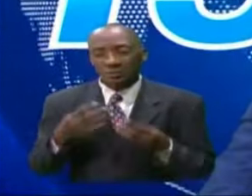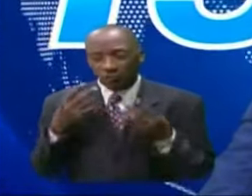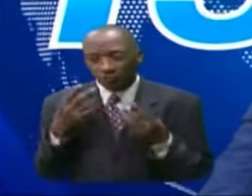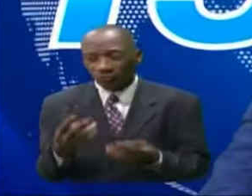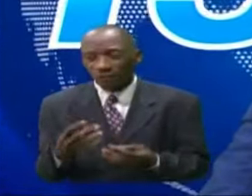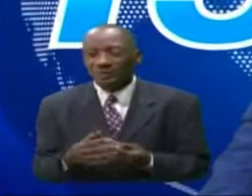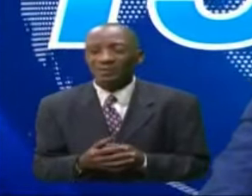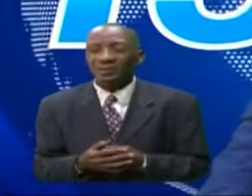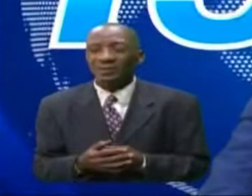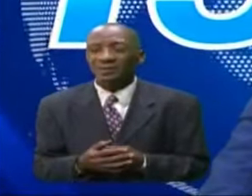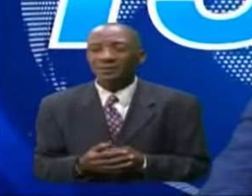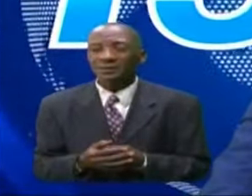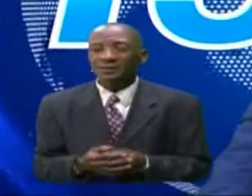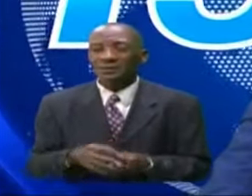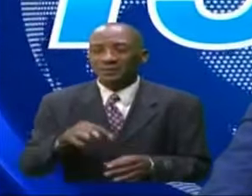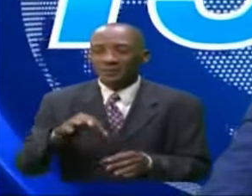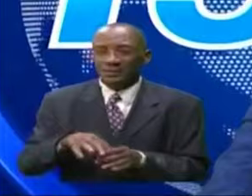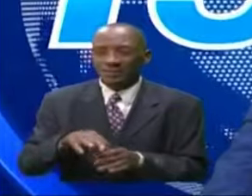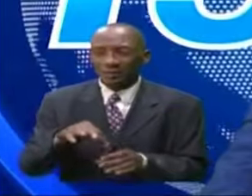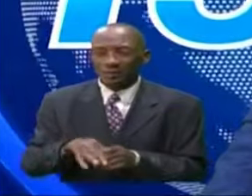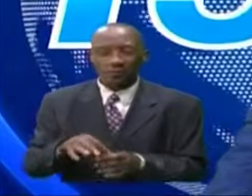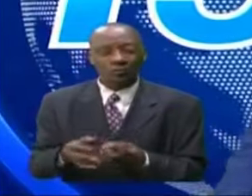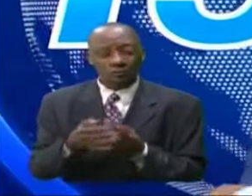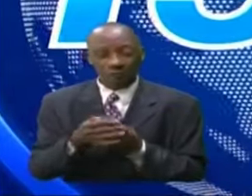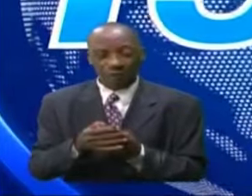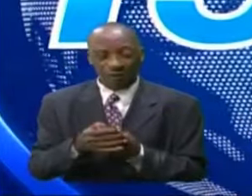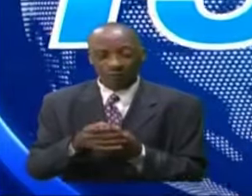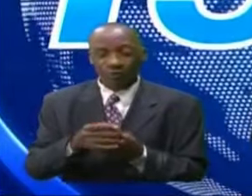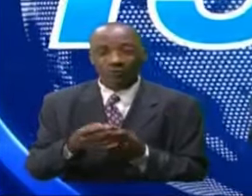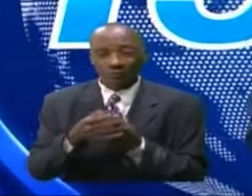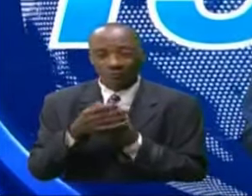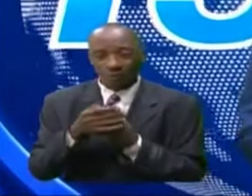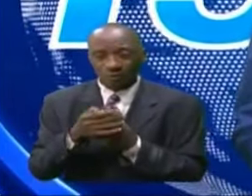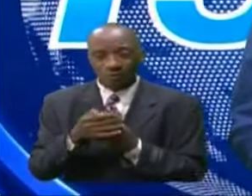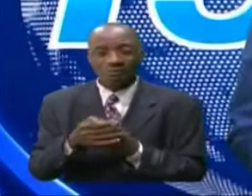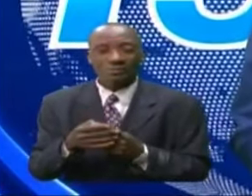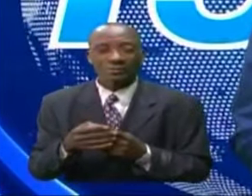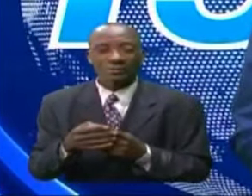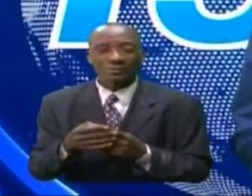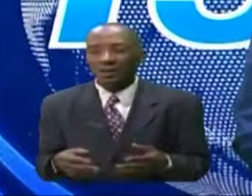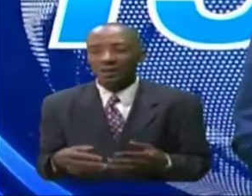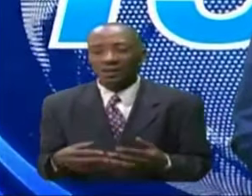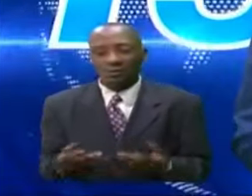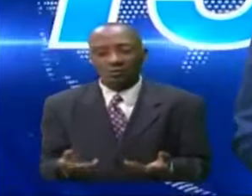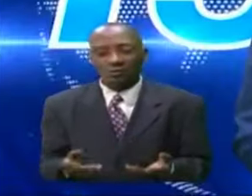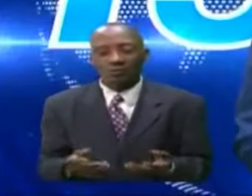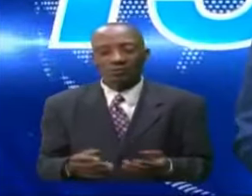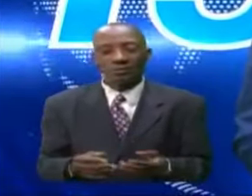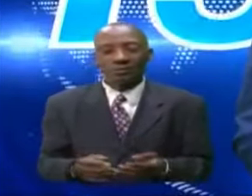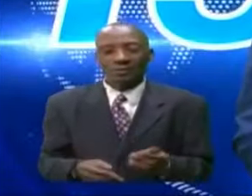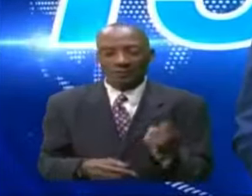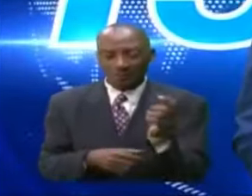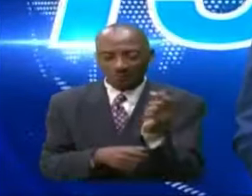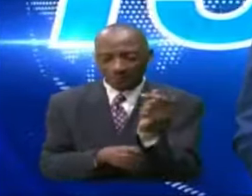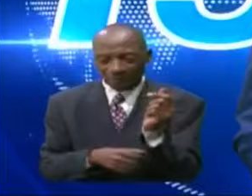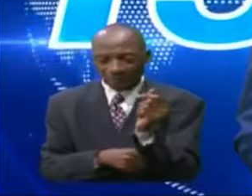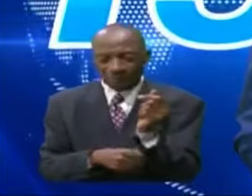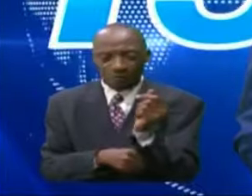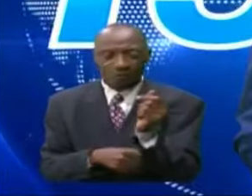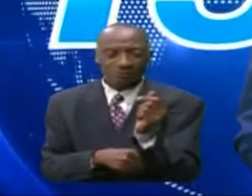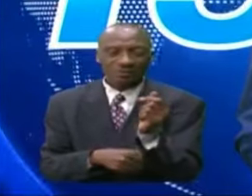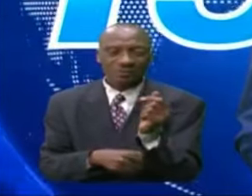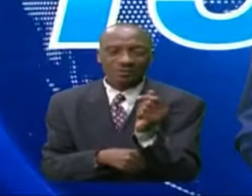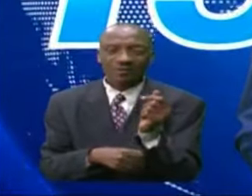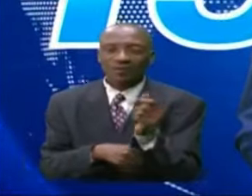pour rafler tous les sièges dans cette province. C'est le message envoyé aux militantes et militants du parti présidentiel par le gouverneur Afani